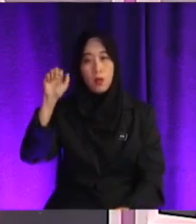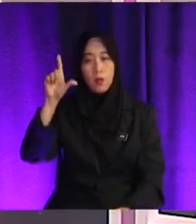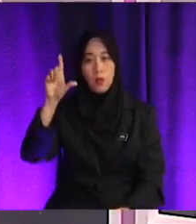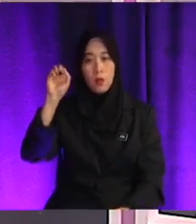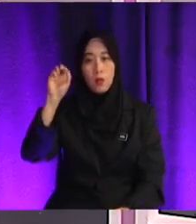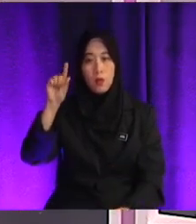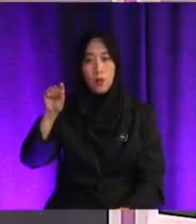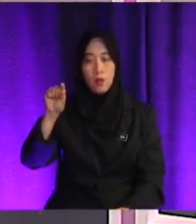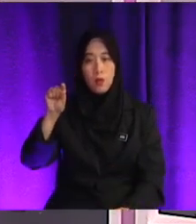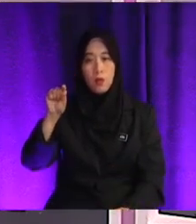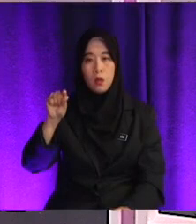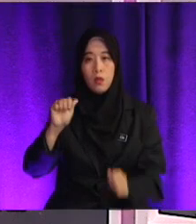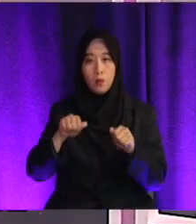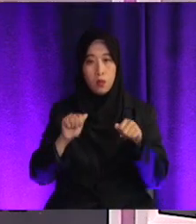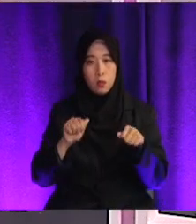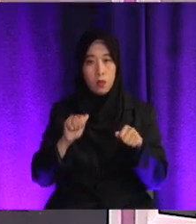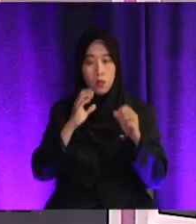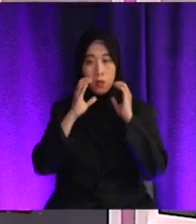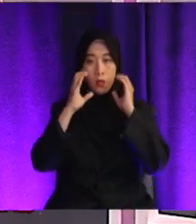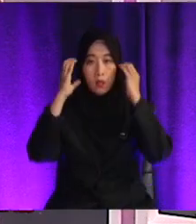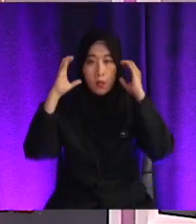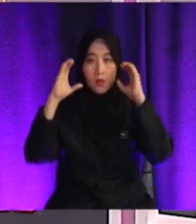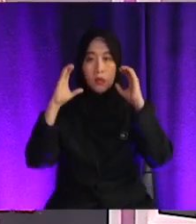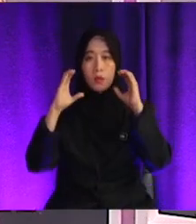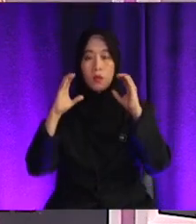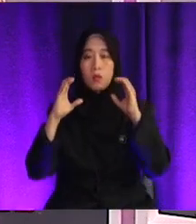Okey. Boleh ke saya nak sebab kadang-kadang